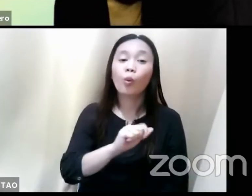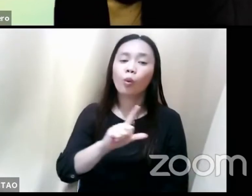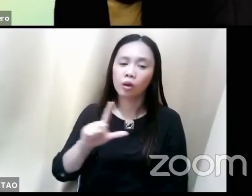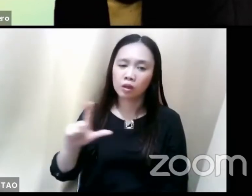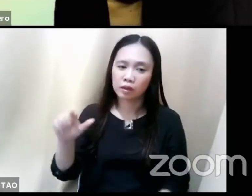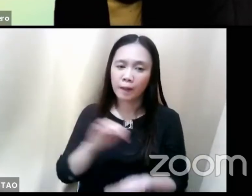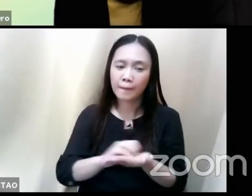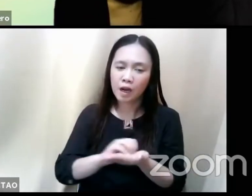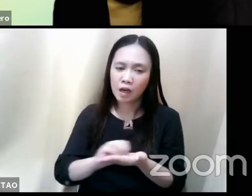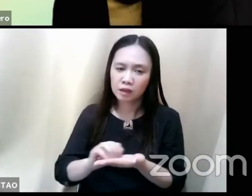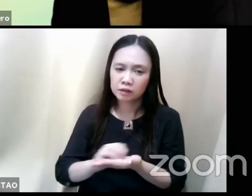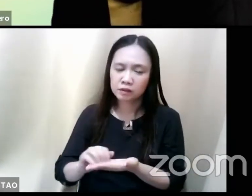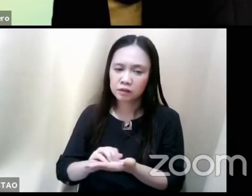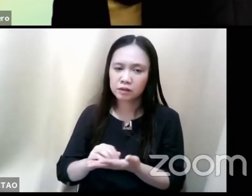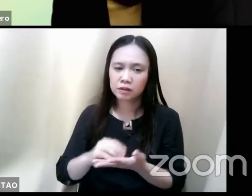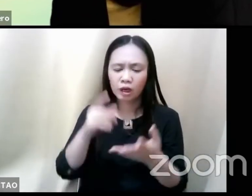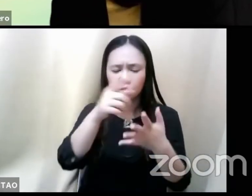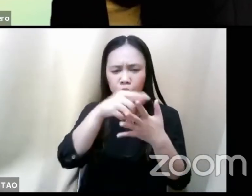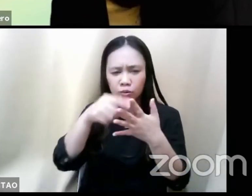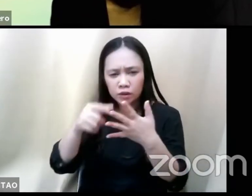mga binanggit ko ng mga